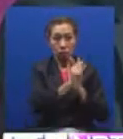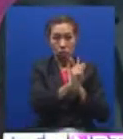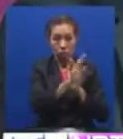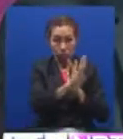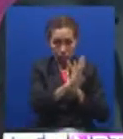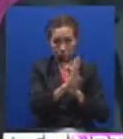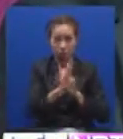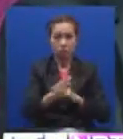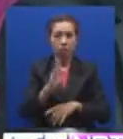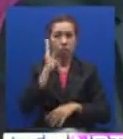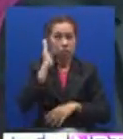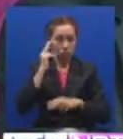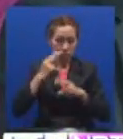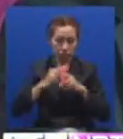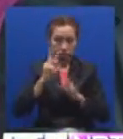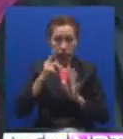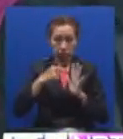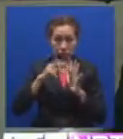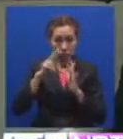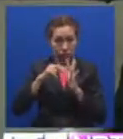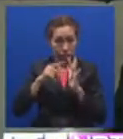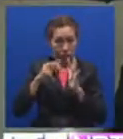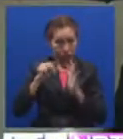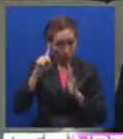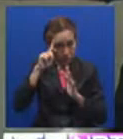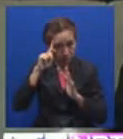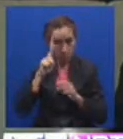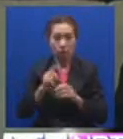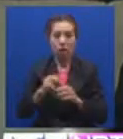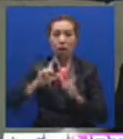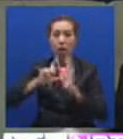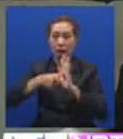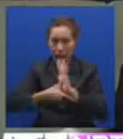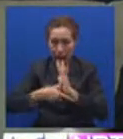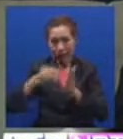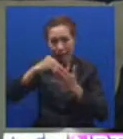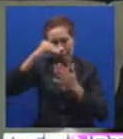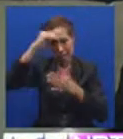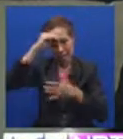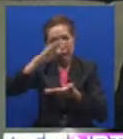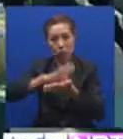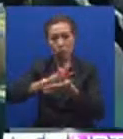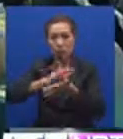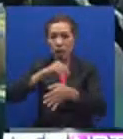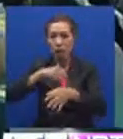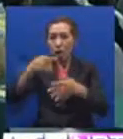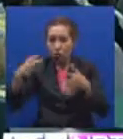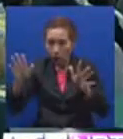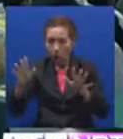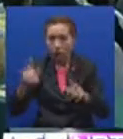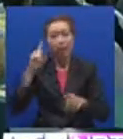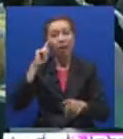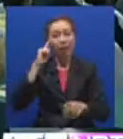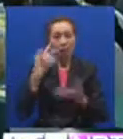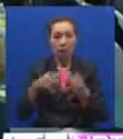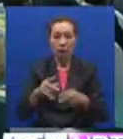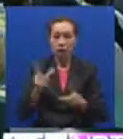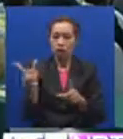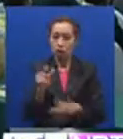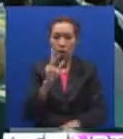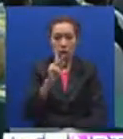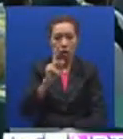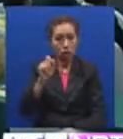นายการุณสกุลประดิษฐ์เลขาธิการการศึกษานอกระบบและการศึกษาตามอัธยาศัยหรือกศนเปิดงาน